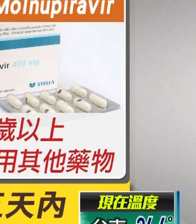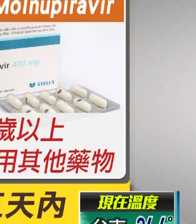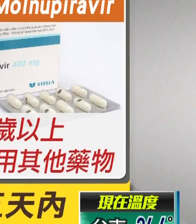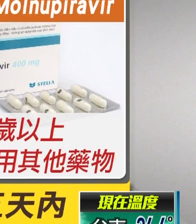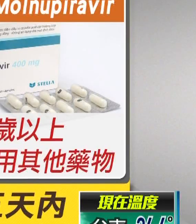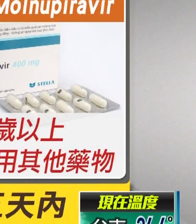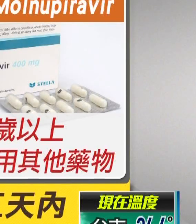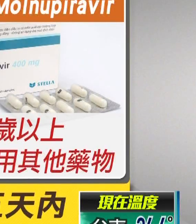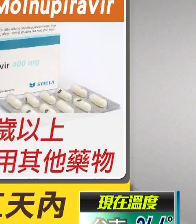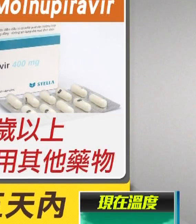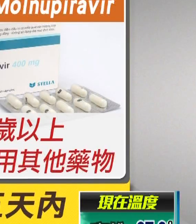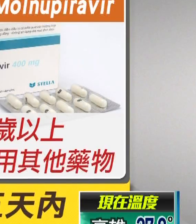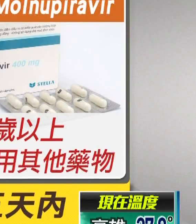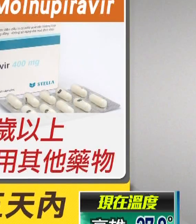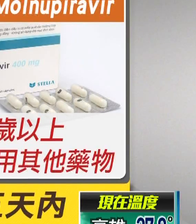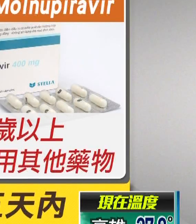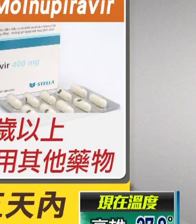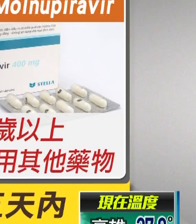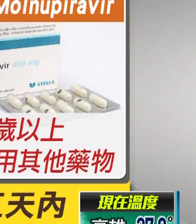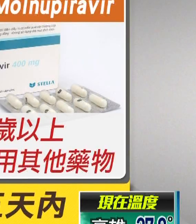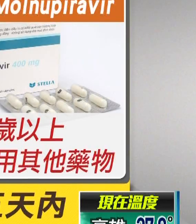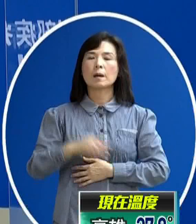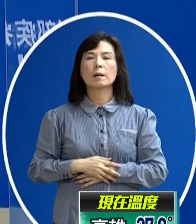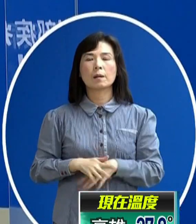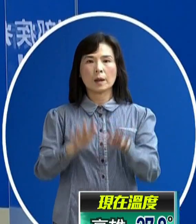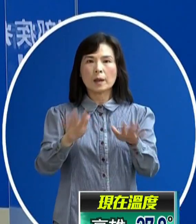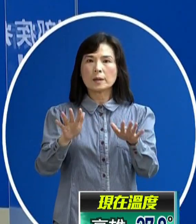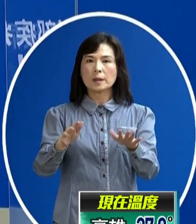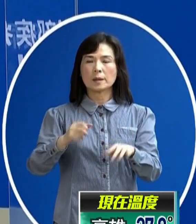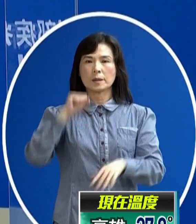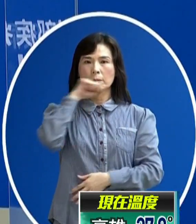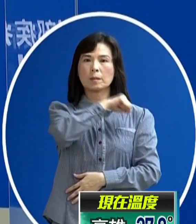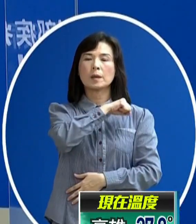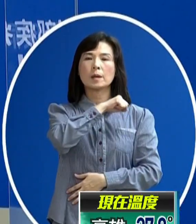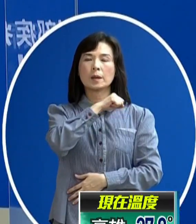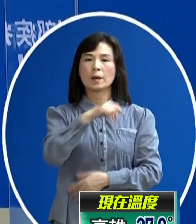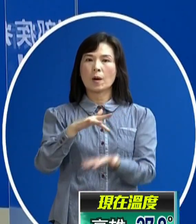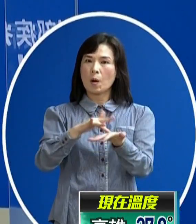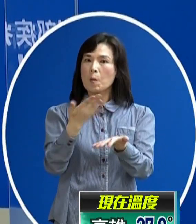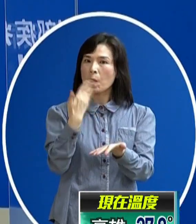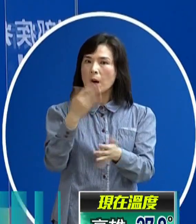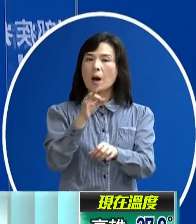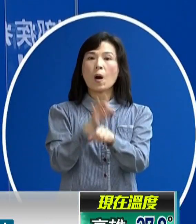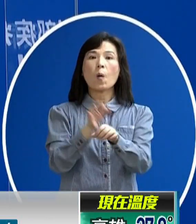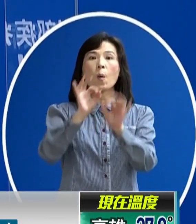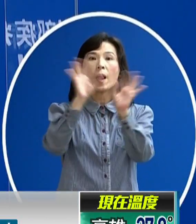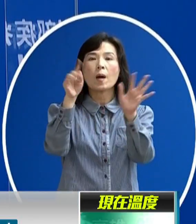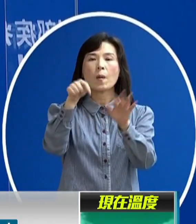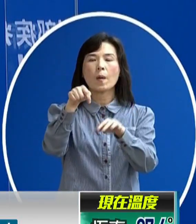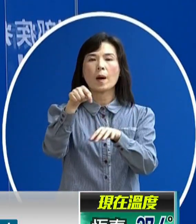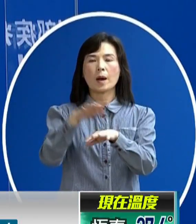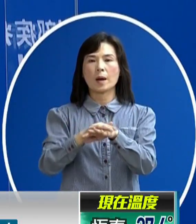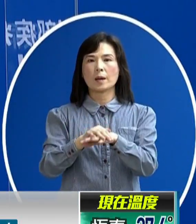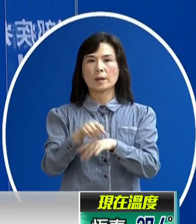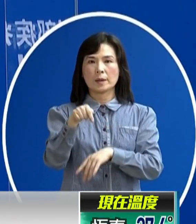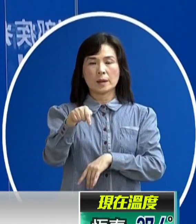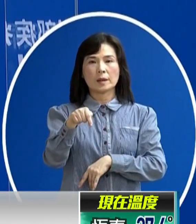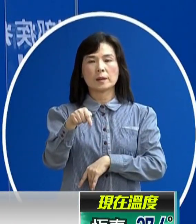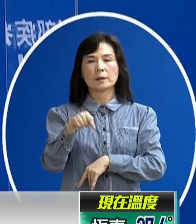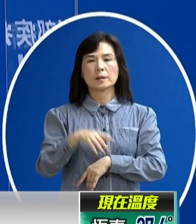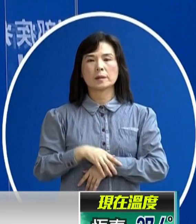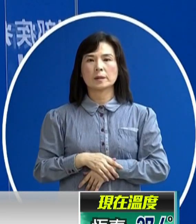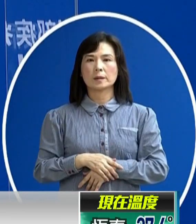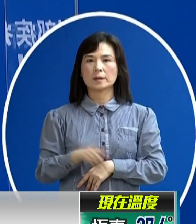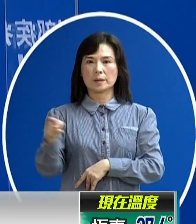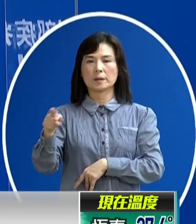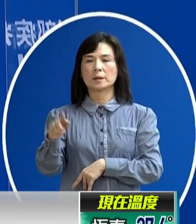气，并且发病5天内使用，治疗效果最好。 我们国内的这个口服的辉瑞的抗病毒药物Paxlovid都是这个